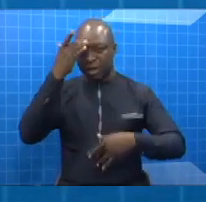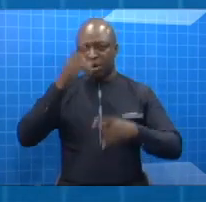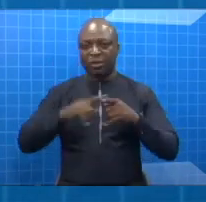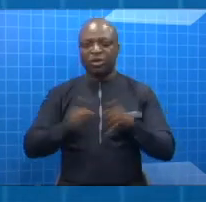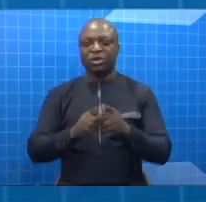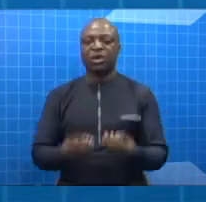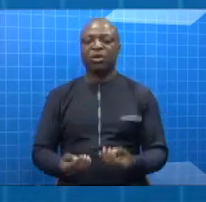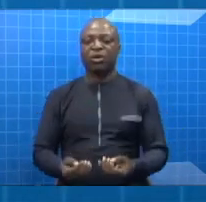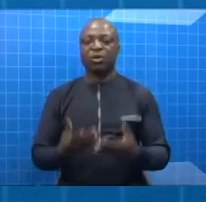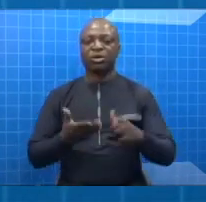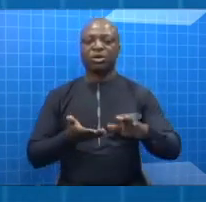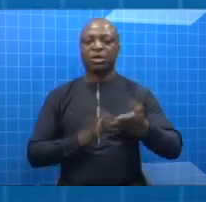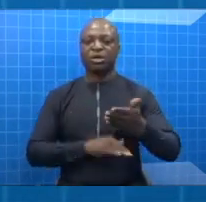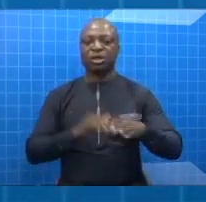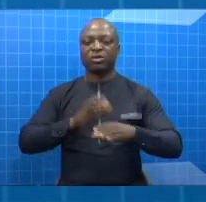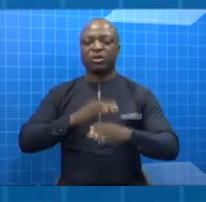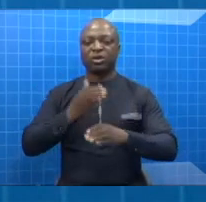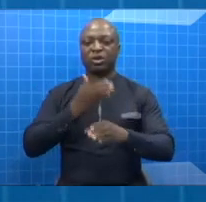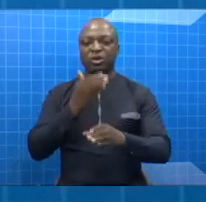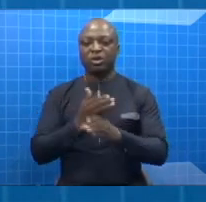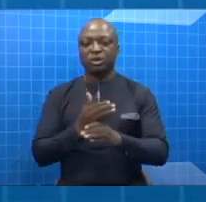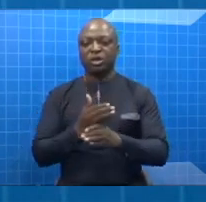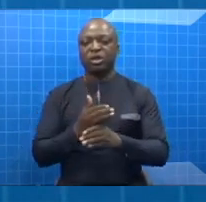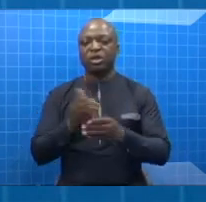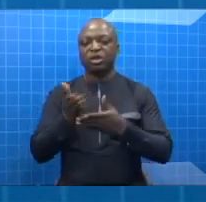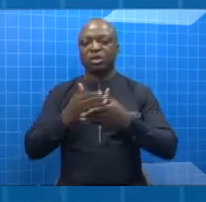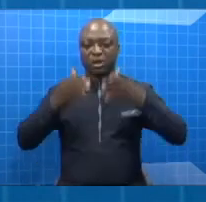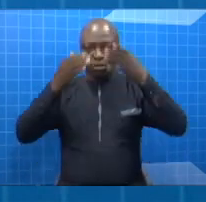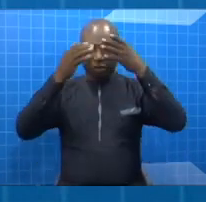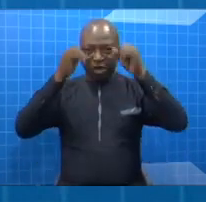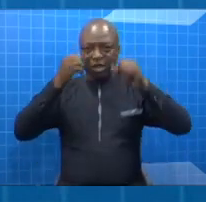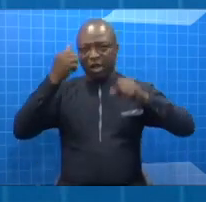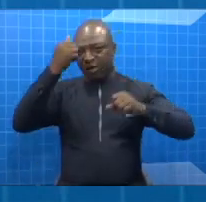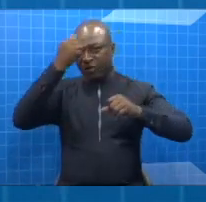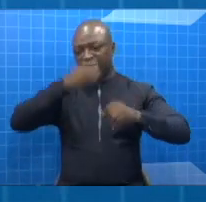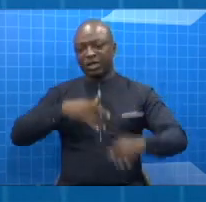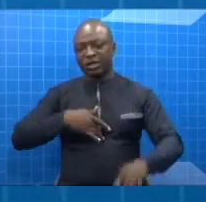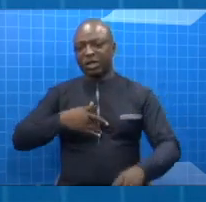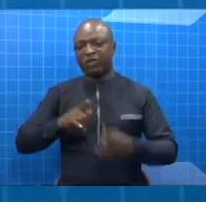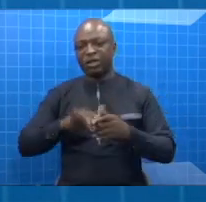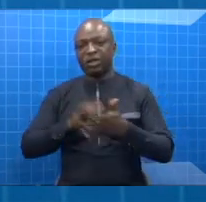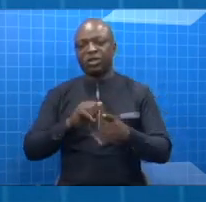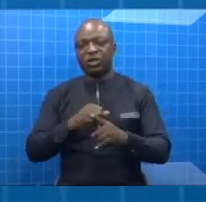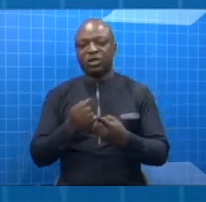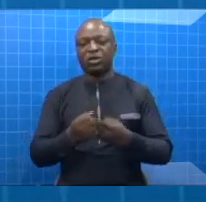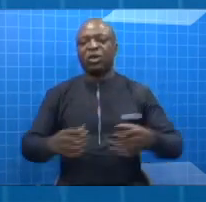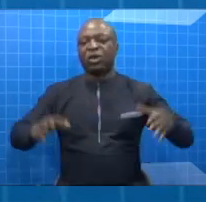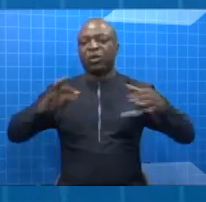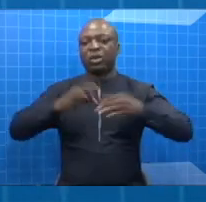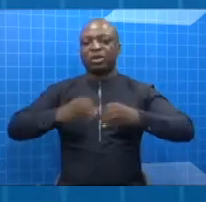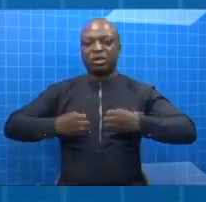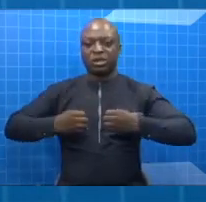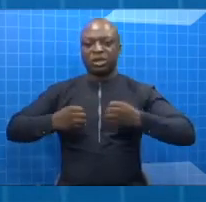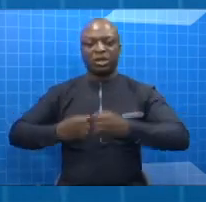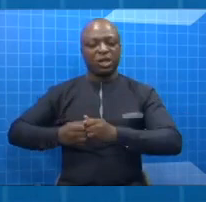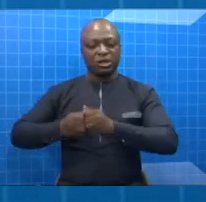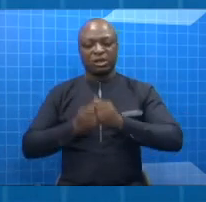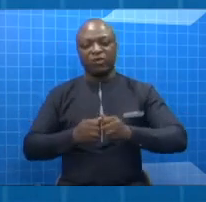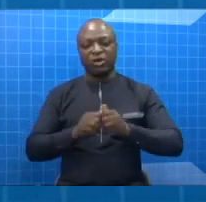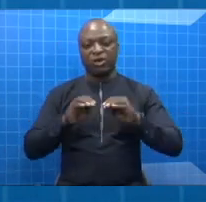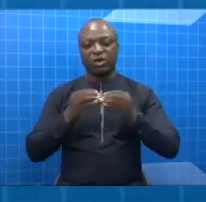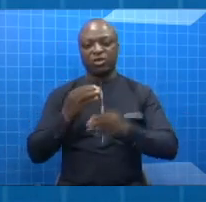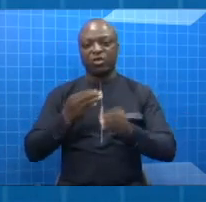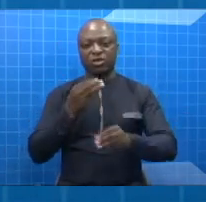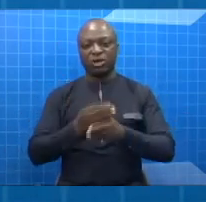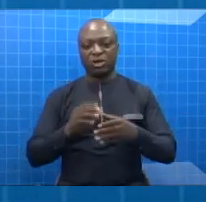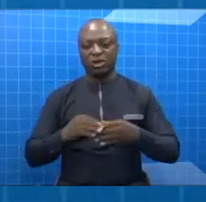cause de décès sur le continent. Les dirigeants africains sensibles au fléau unissent leurs énergies ensemble avec l'Organisation mondiale